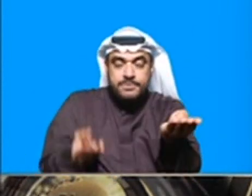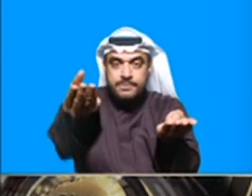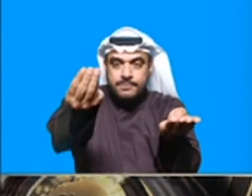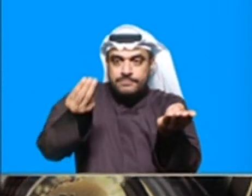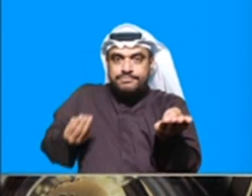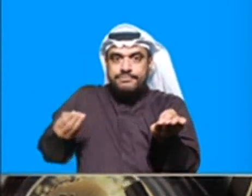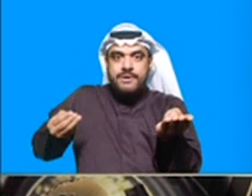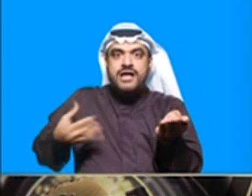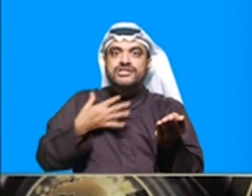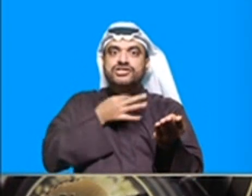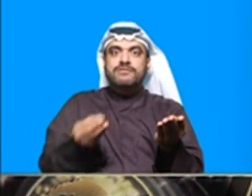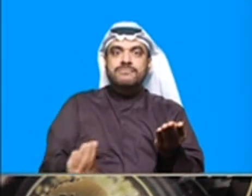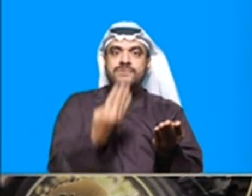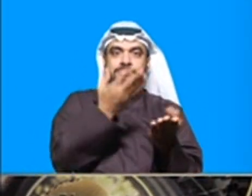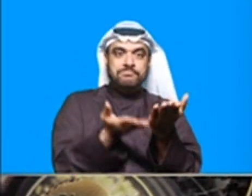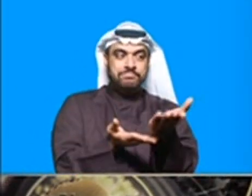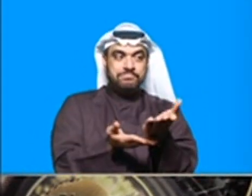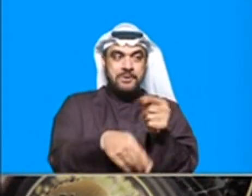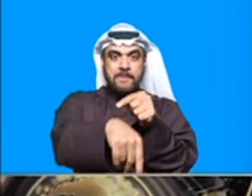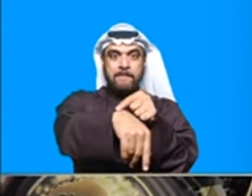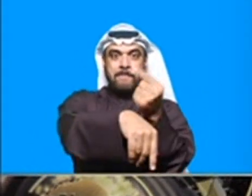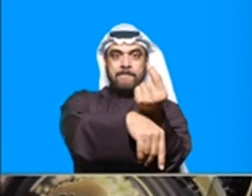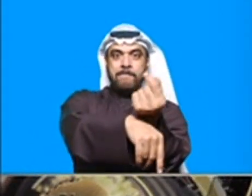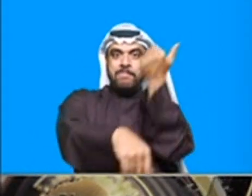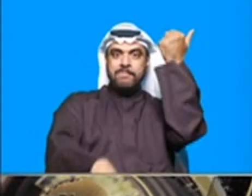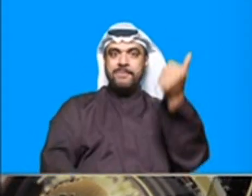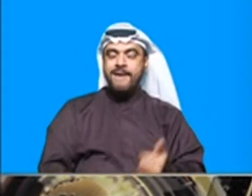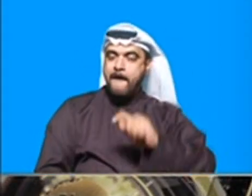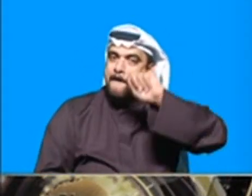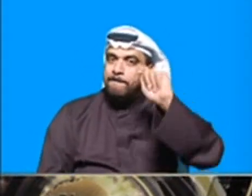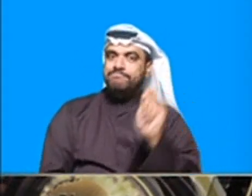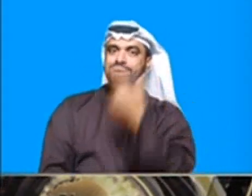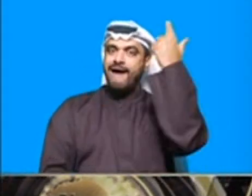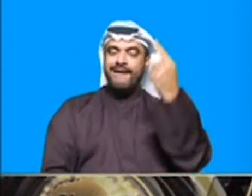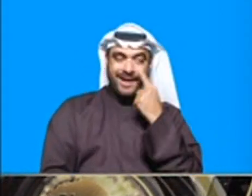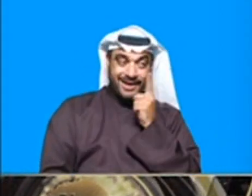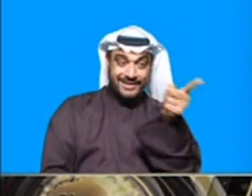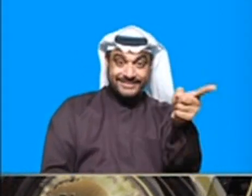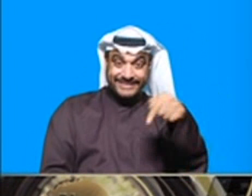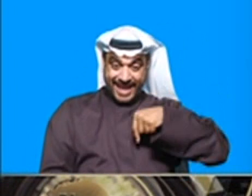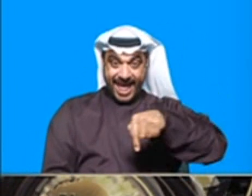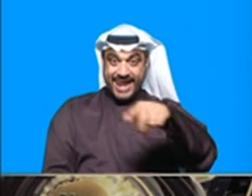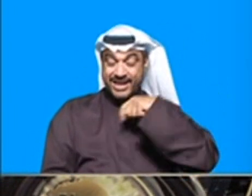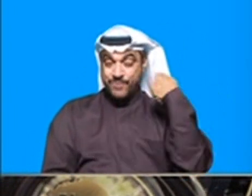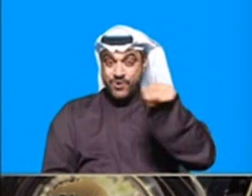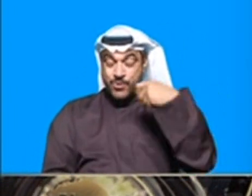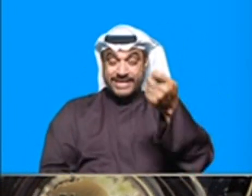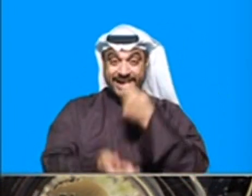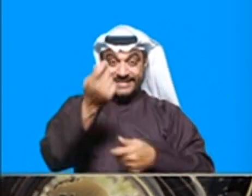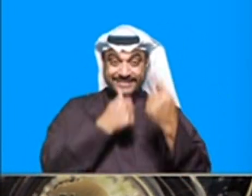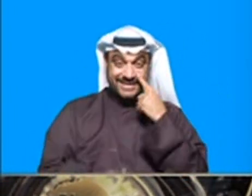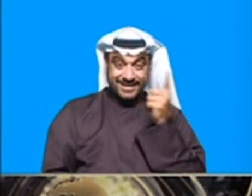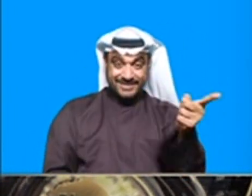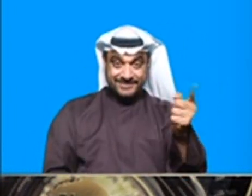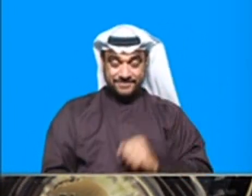أنها توفر الجهد والوقت، وهو وصف عفوي مشجع توج عمل كل القائمين عليه في وزارة التجارة والصناعة.